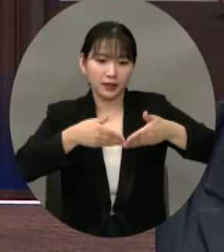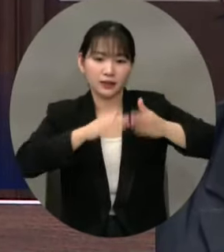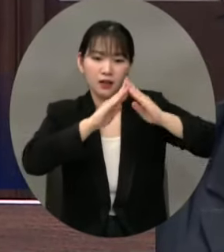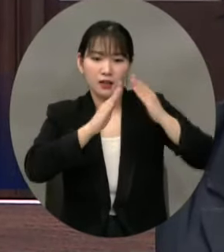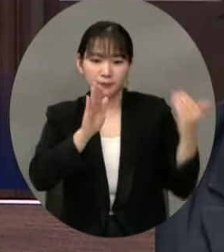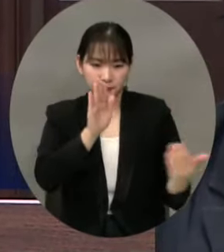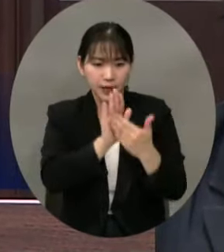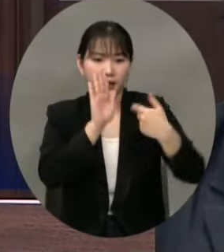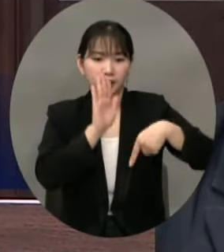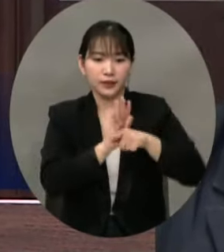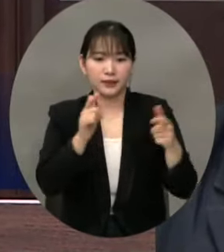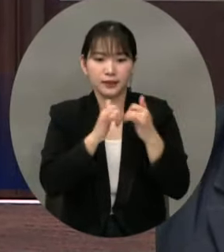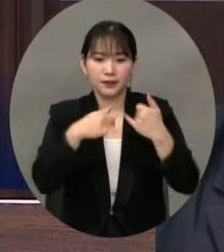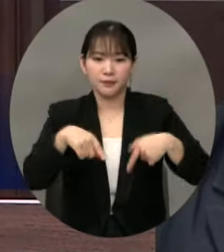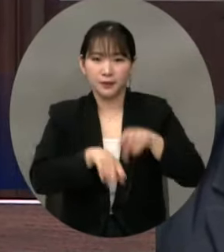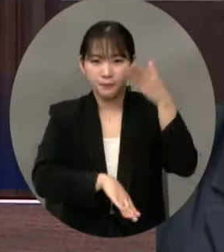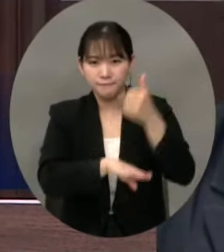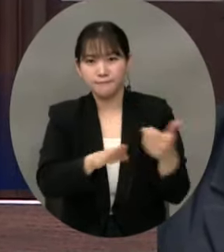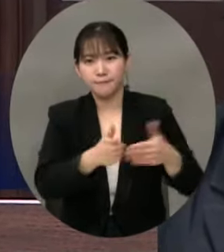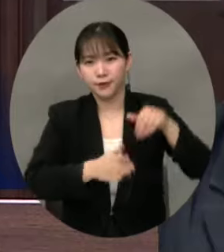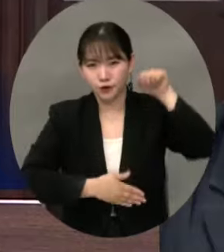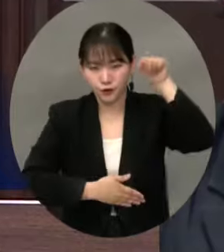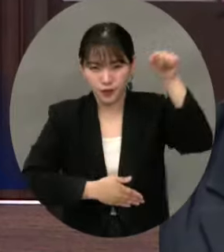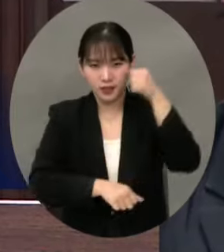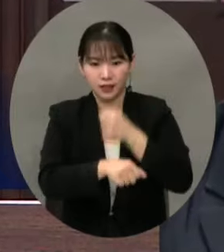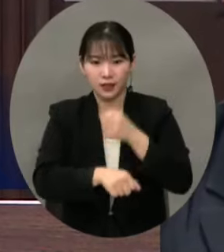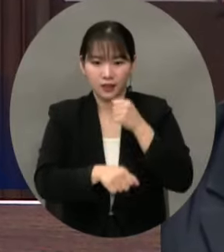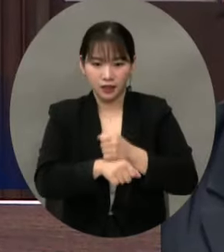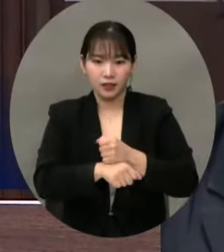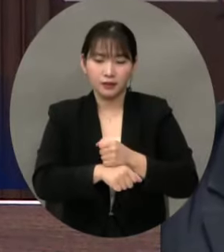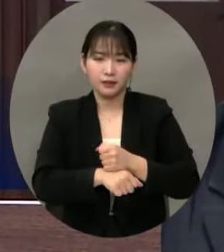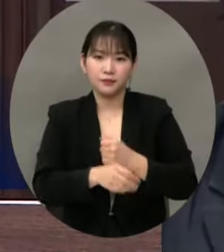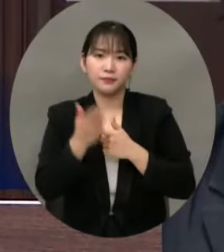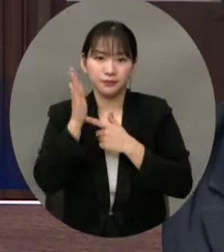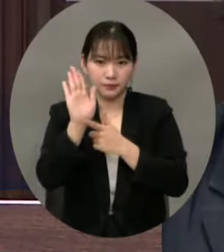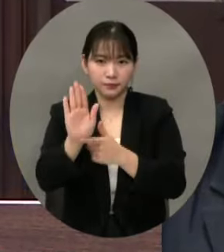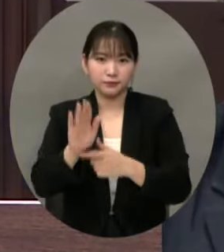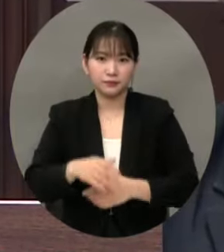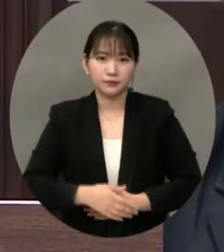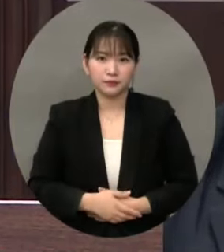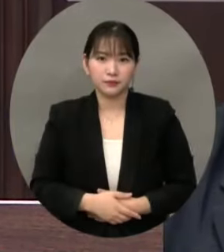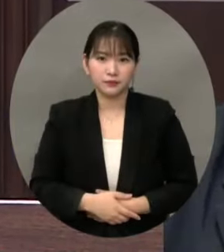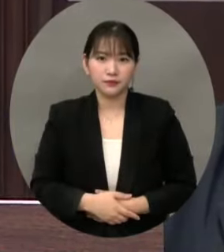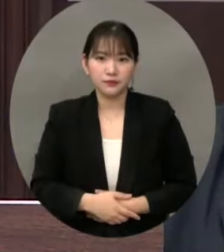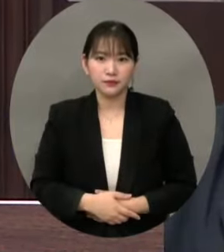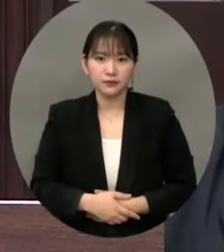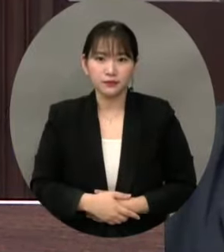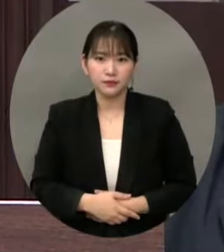실현을 위해 지역민과 함께 끝까지 투쟁할 뜻을 밝히는 바이다.